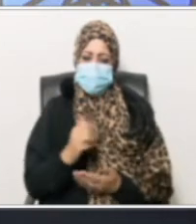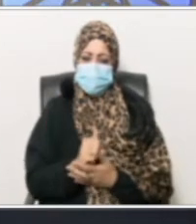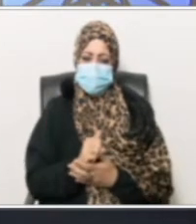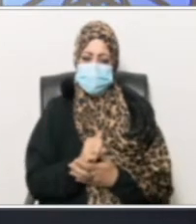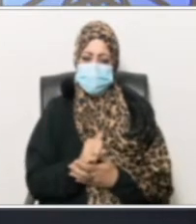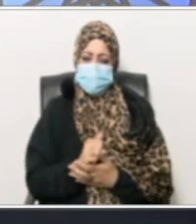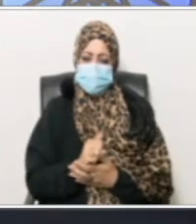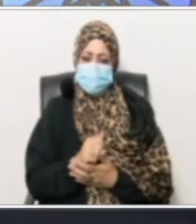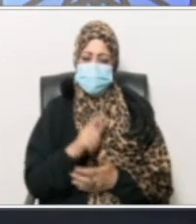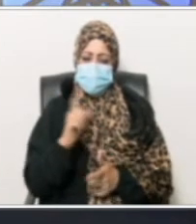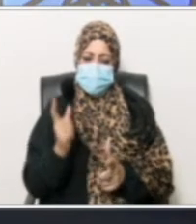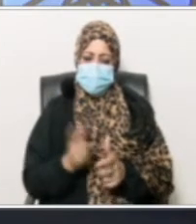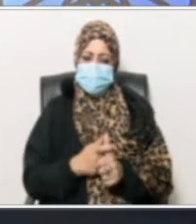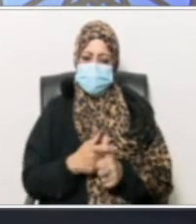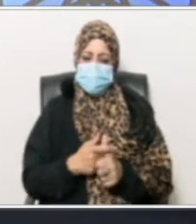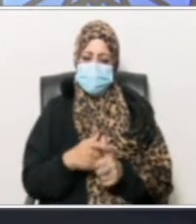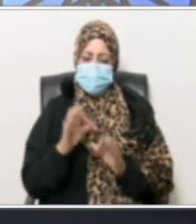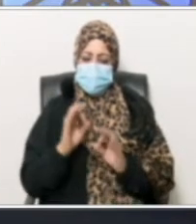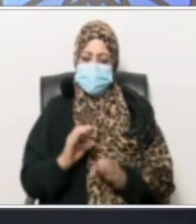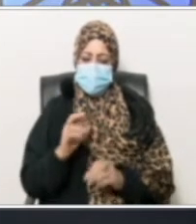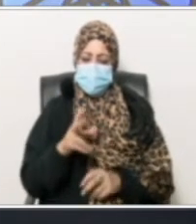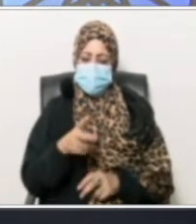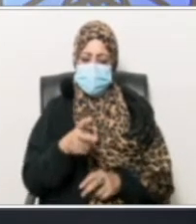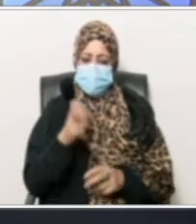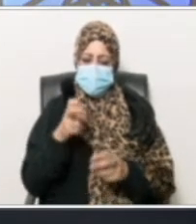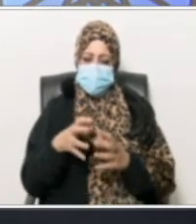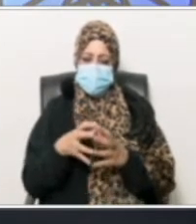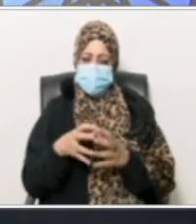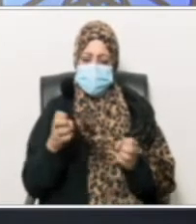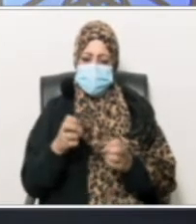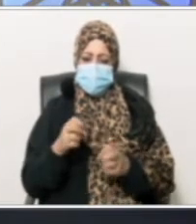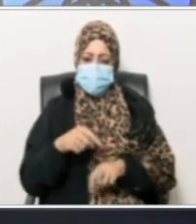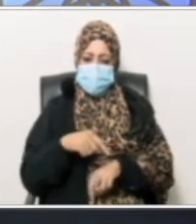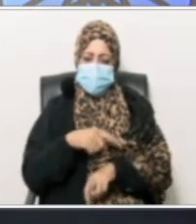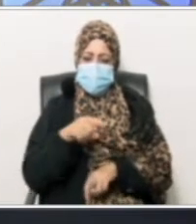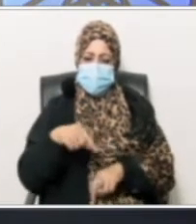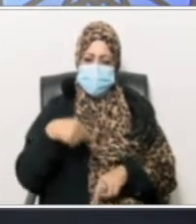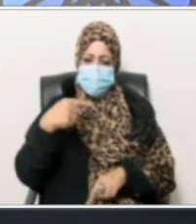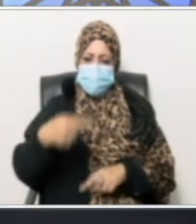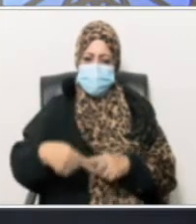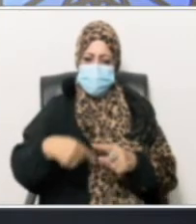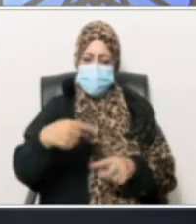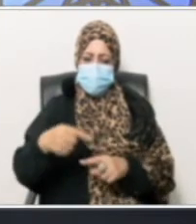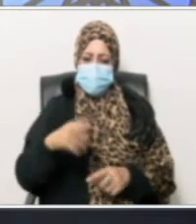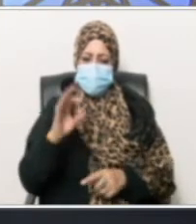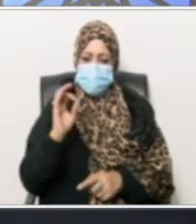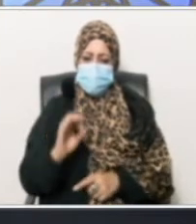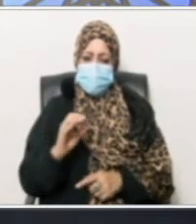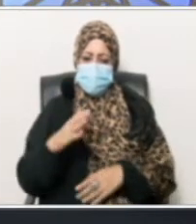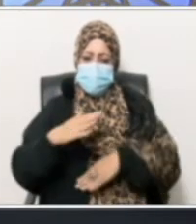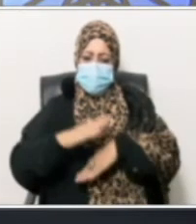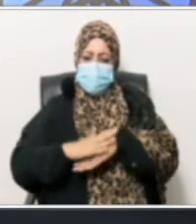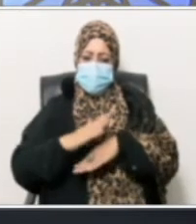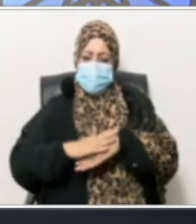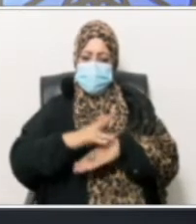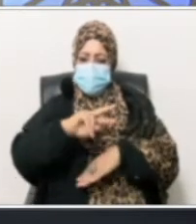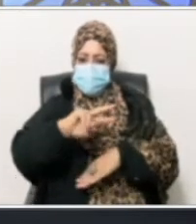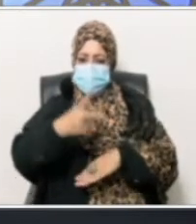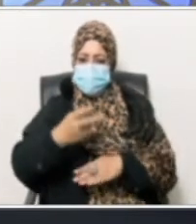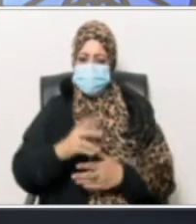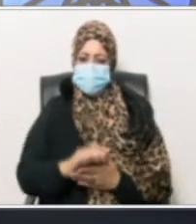بعد فتره انها مقريه على الفاتحه وفسخت الفاتحه هذه ما حكم هذا